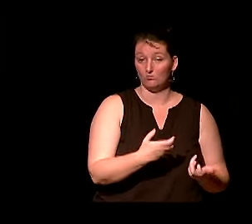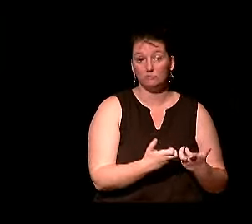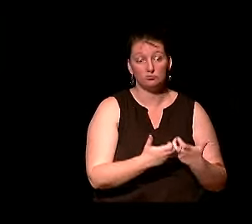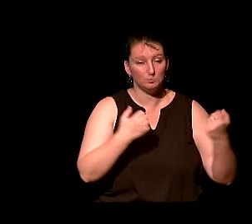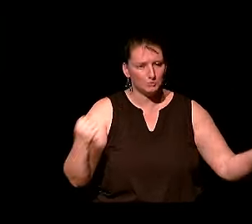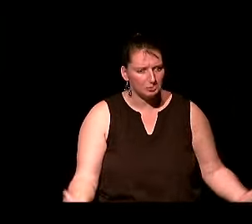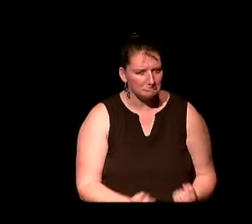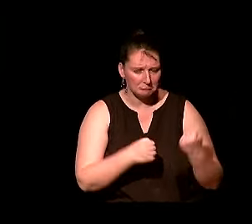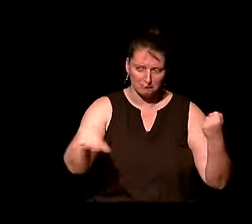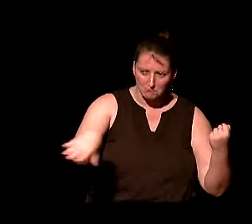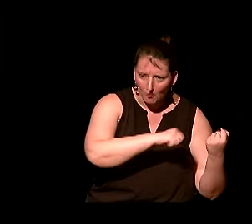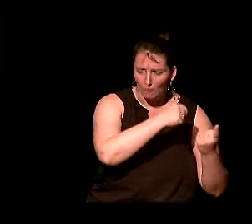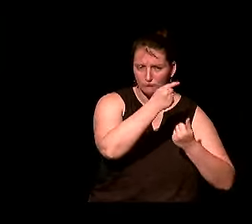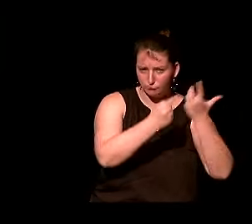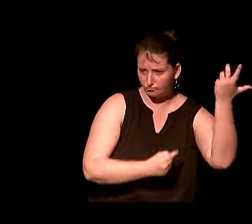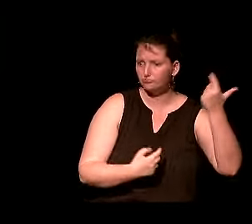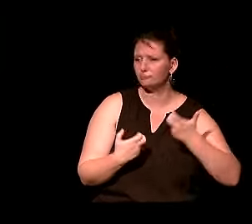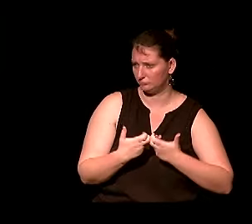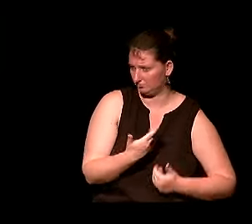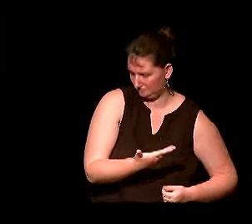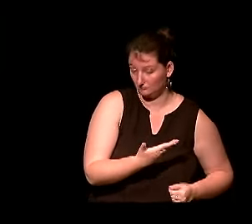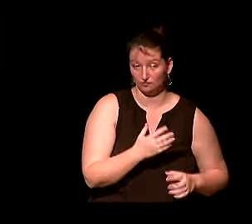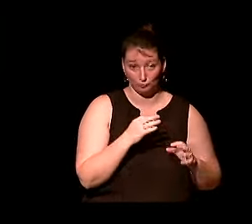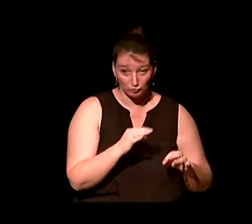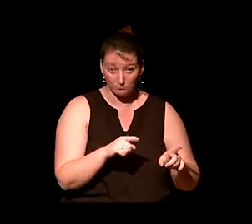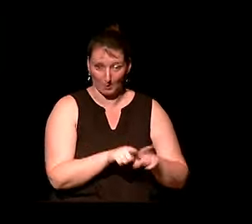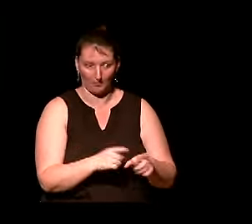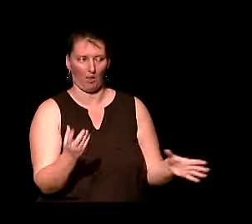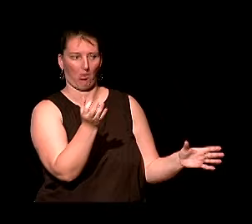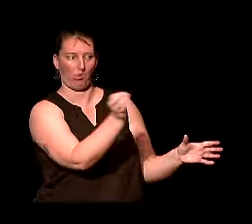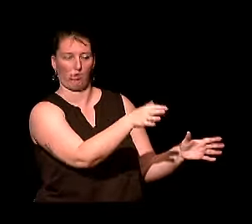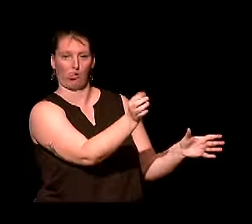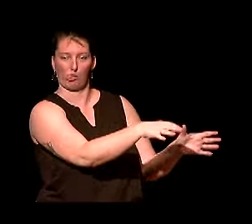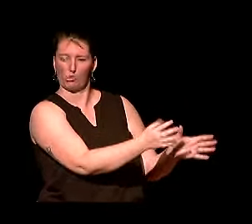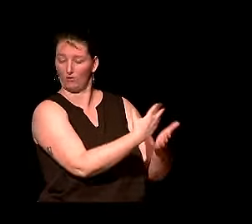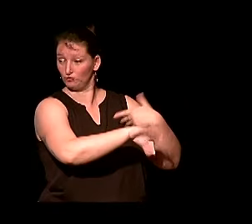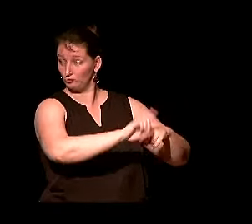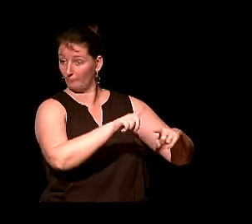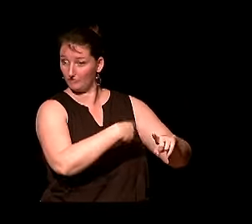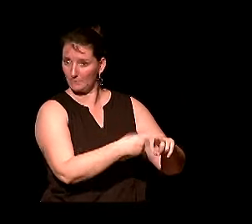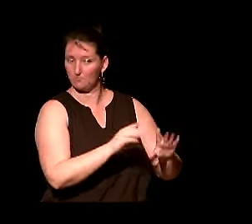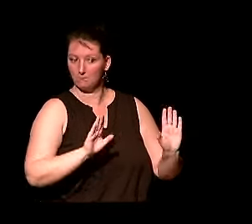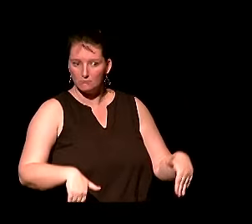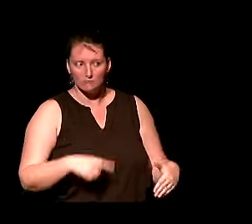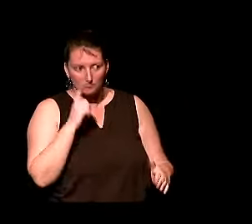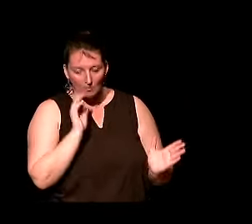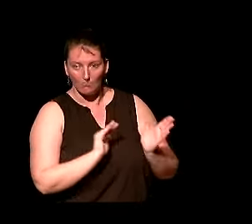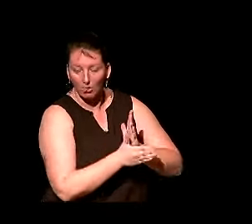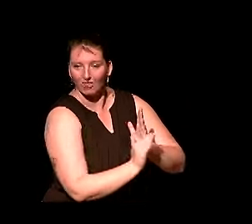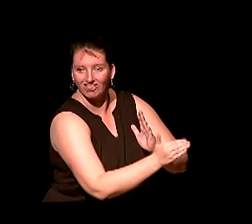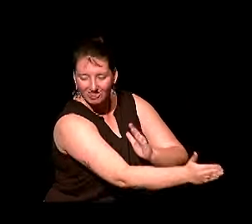publicité, etc., eh bien, se retrouve dans les films, y compris de façon détournée. Donc je vais essayer de montrer